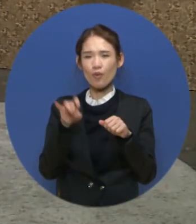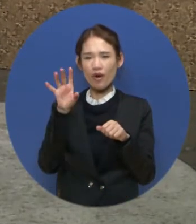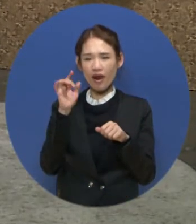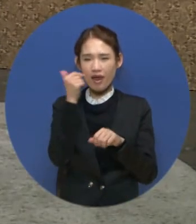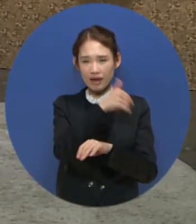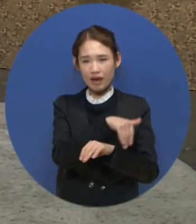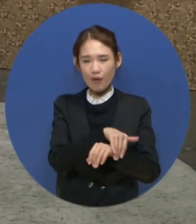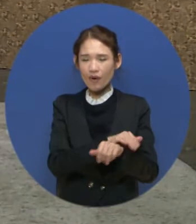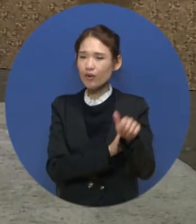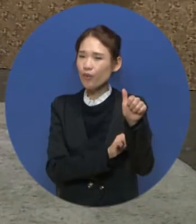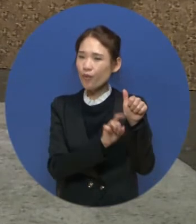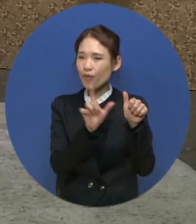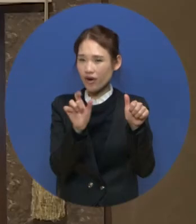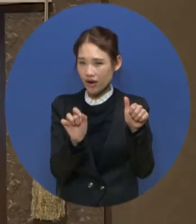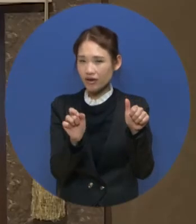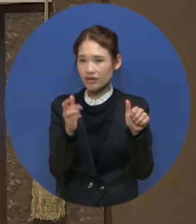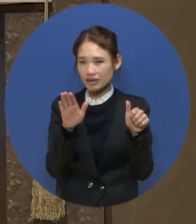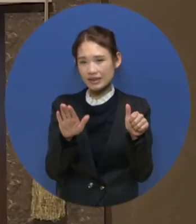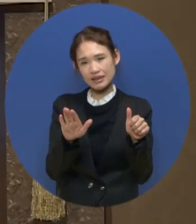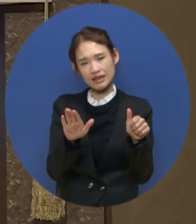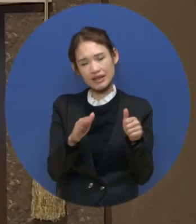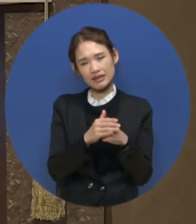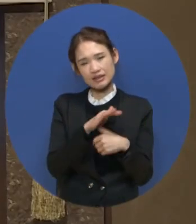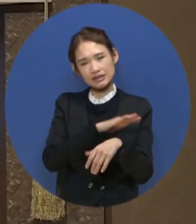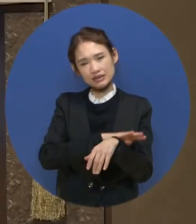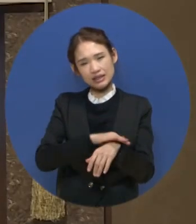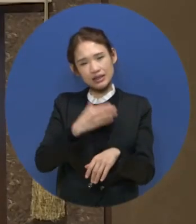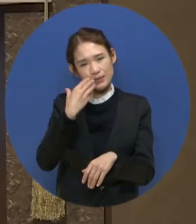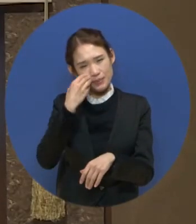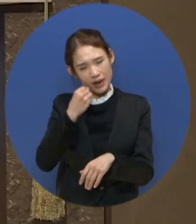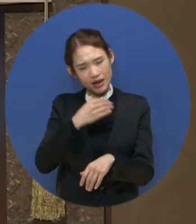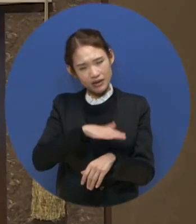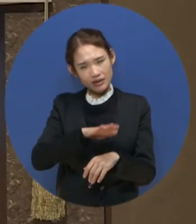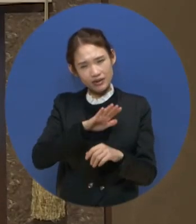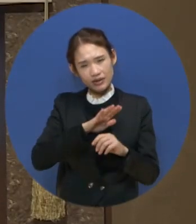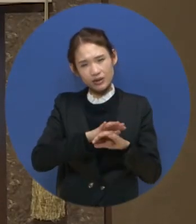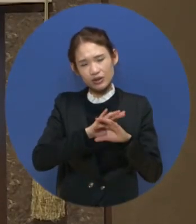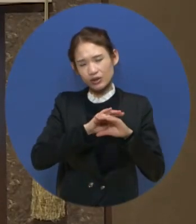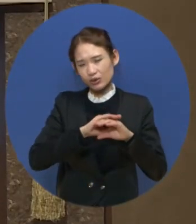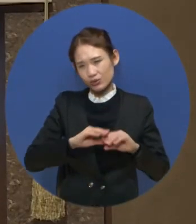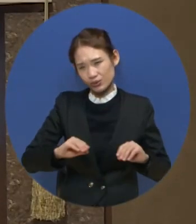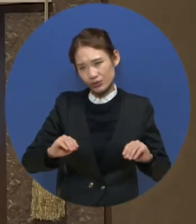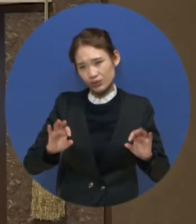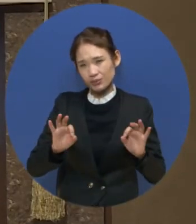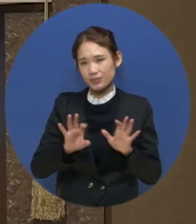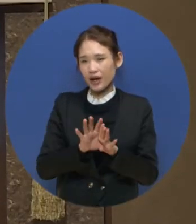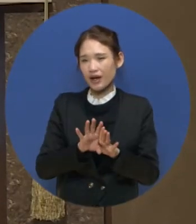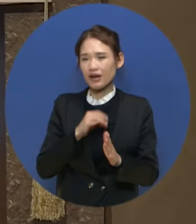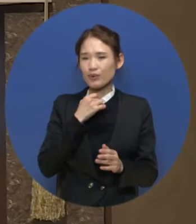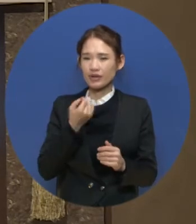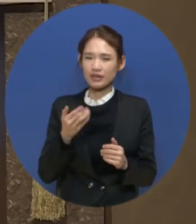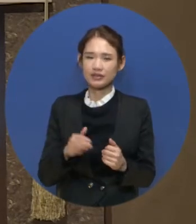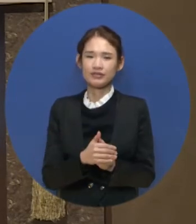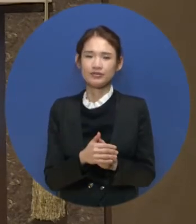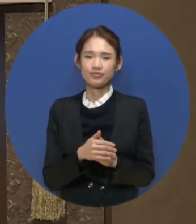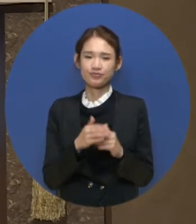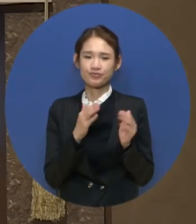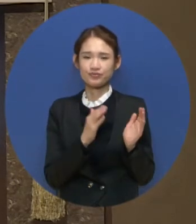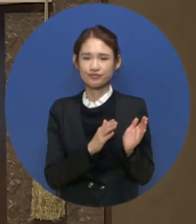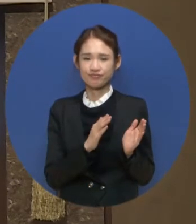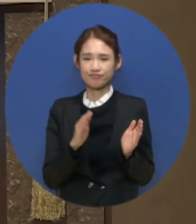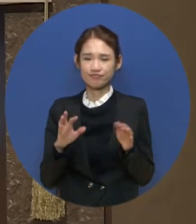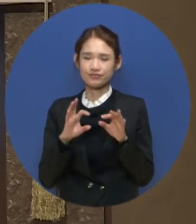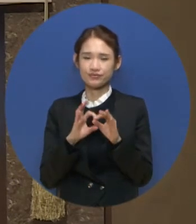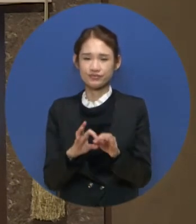계획을 하고 있습니다. 그래서 좀잘 되기를 또 이게 빨리 진정이 그러니까요. 돼서 이렇게 바라고 있는데요. 그러니까요. 어쨌거나 이제 이러한